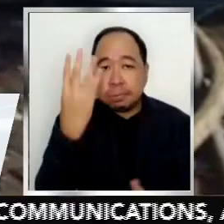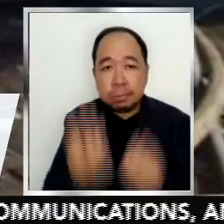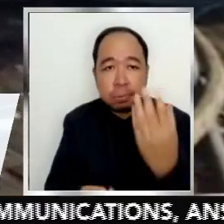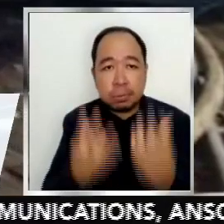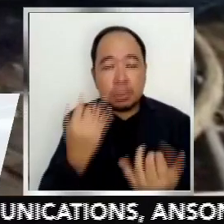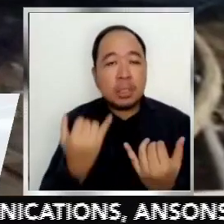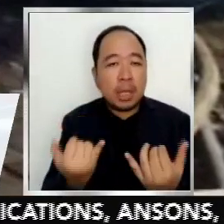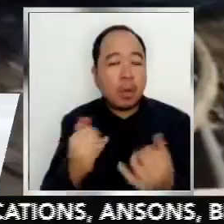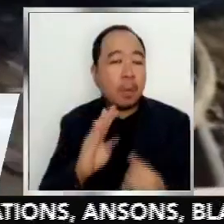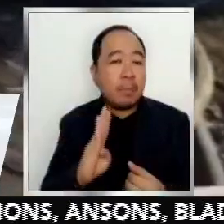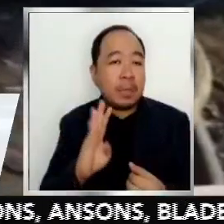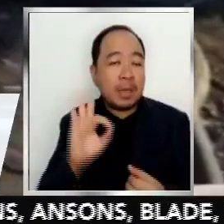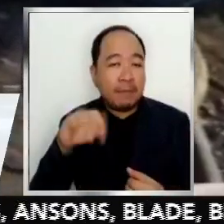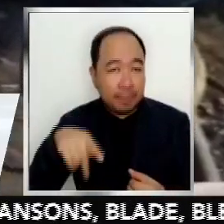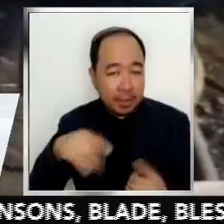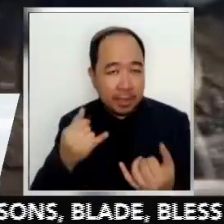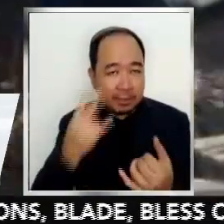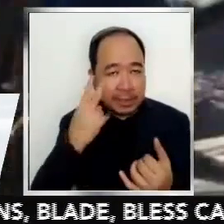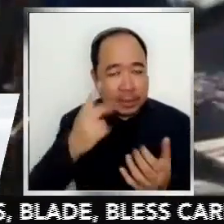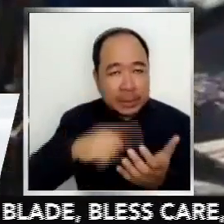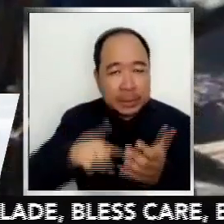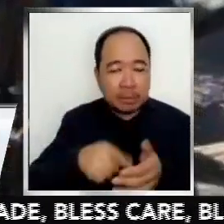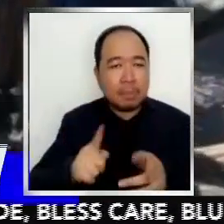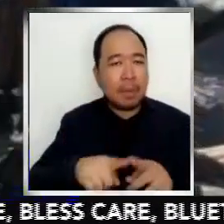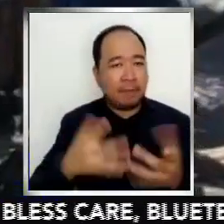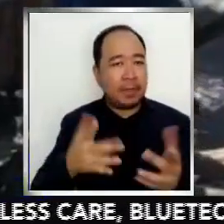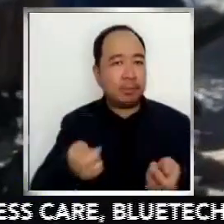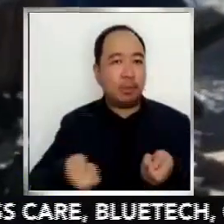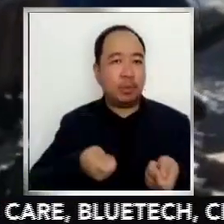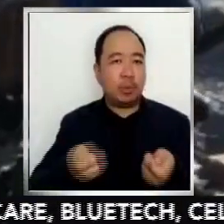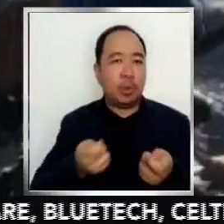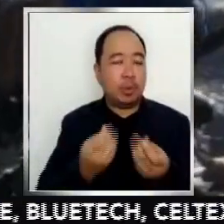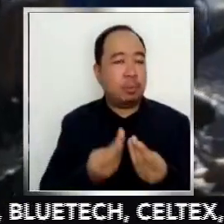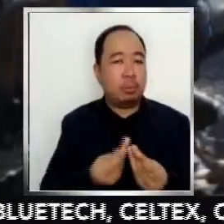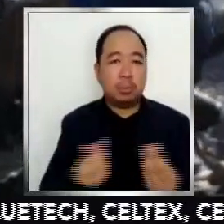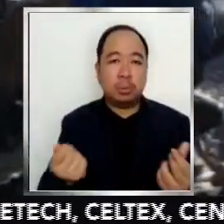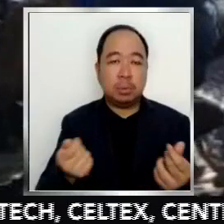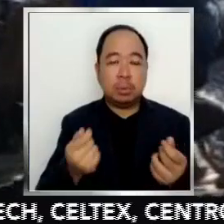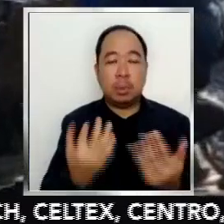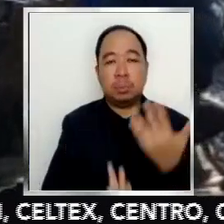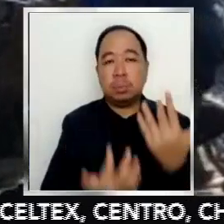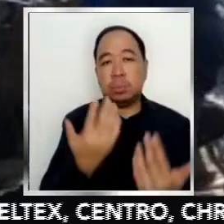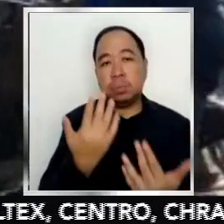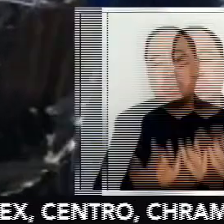pero kontrolado na raw ang sitwasyon doon sa ngayon.